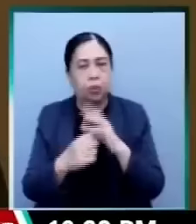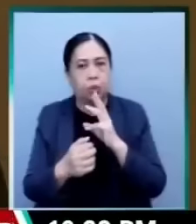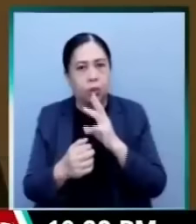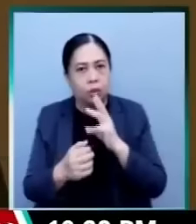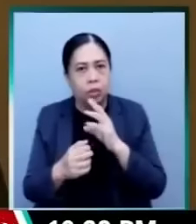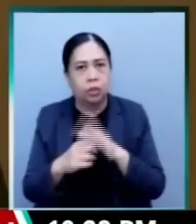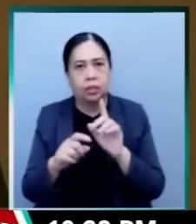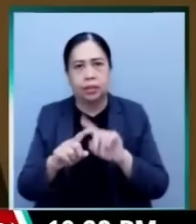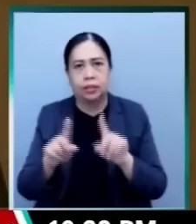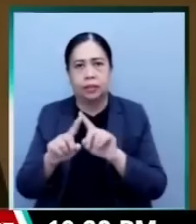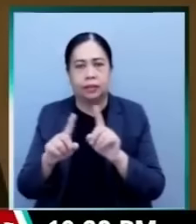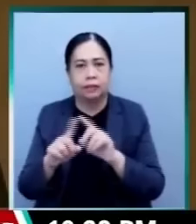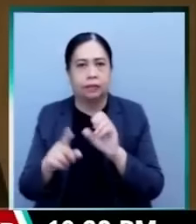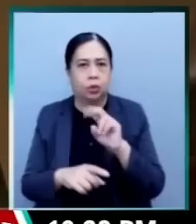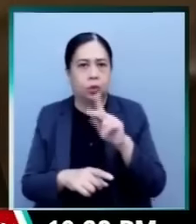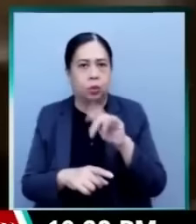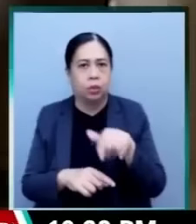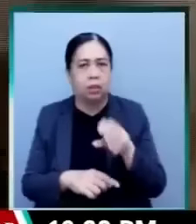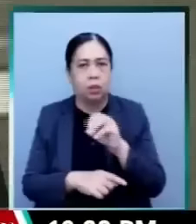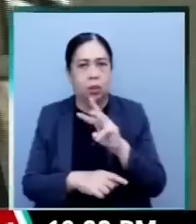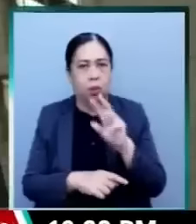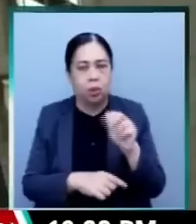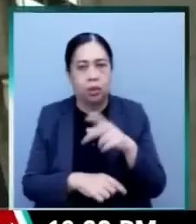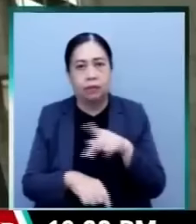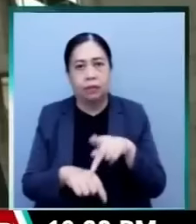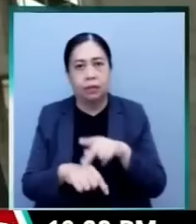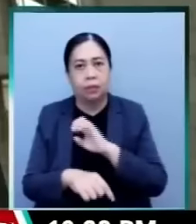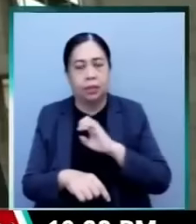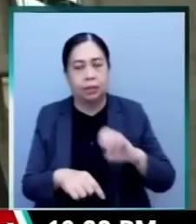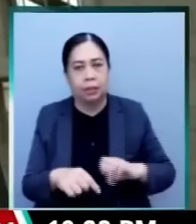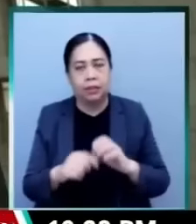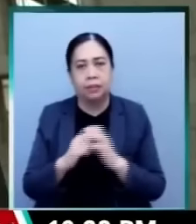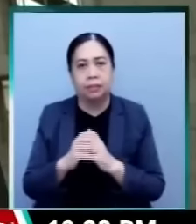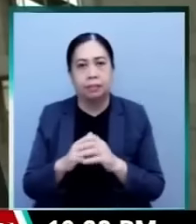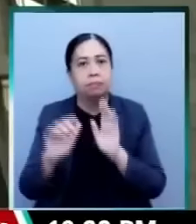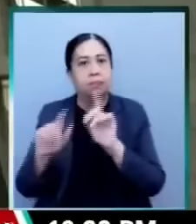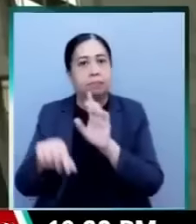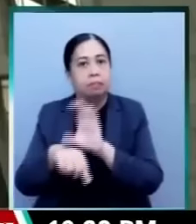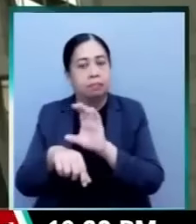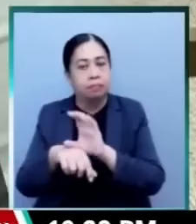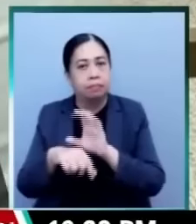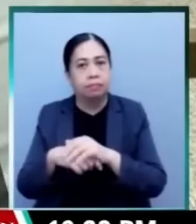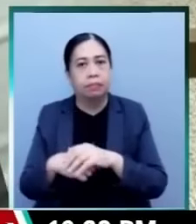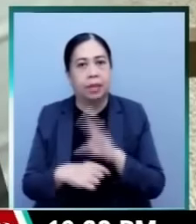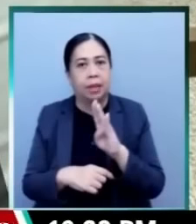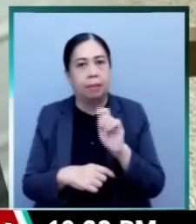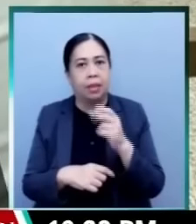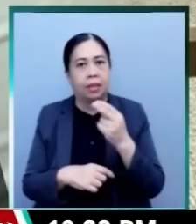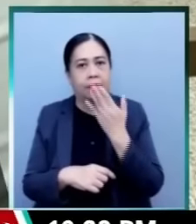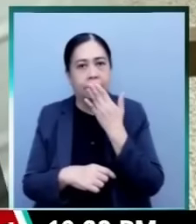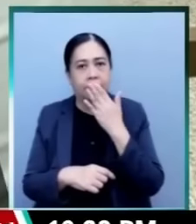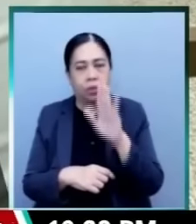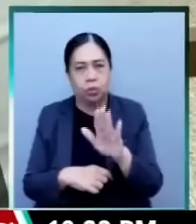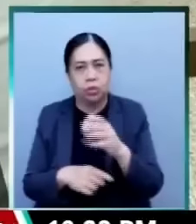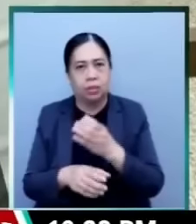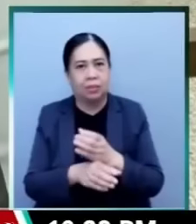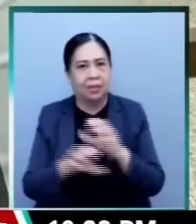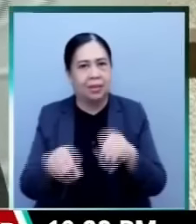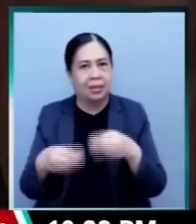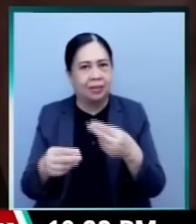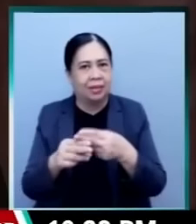pang supplies ng OWA at Philippine Embassy. Nasa simbahan naman sa Bethany, Jerusalem, ang caregiver na si Jenny at